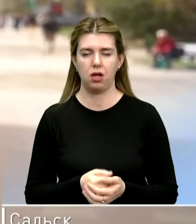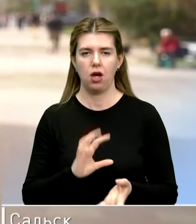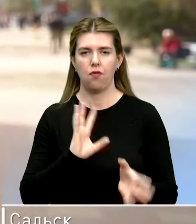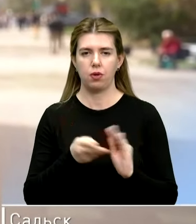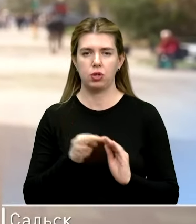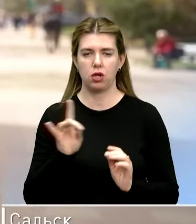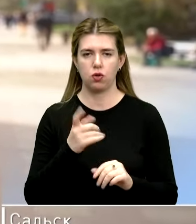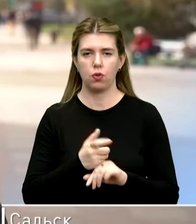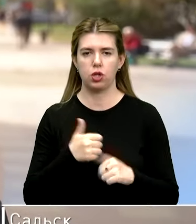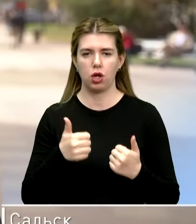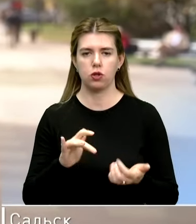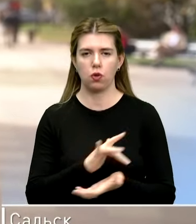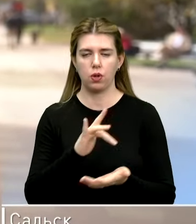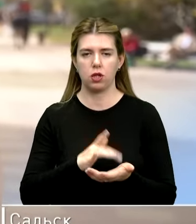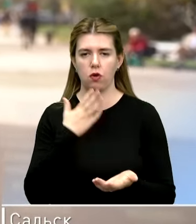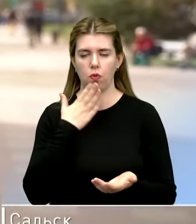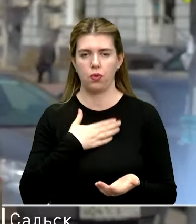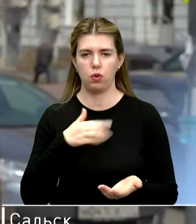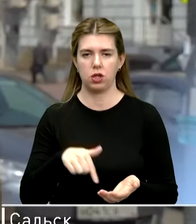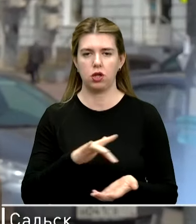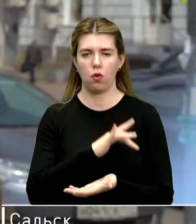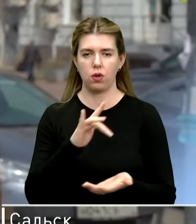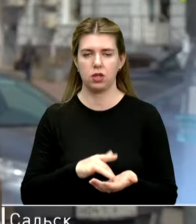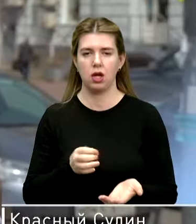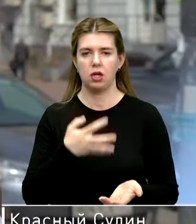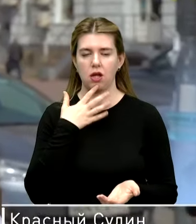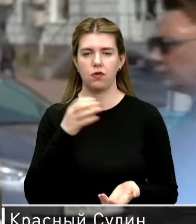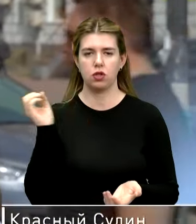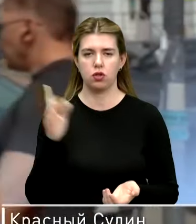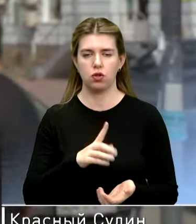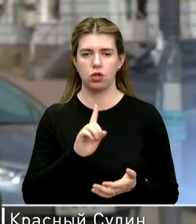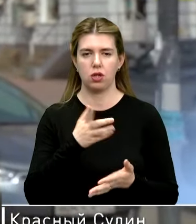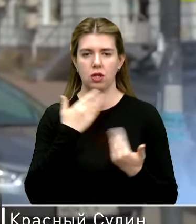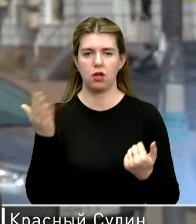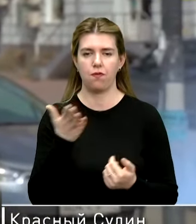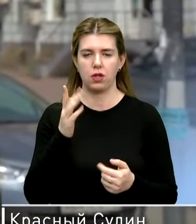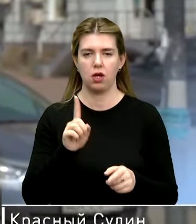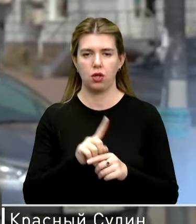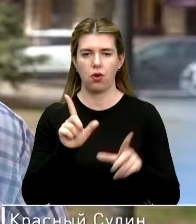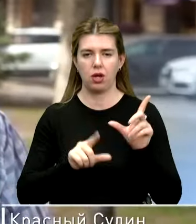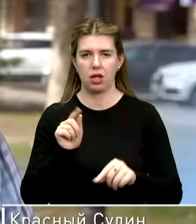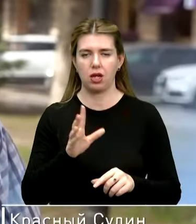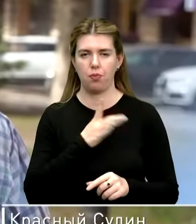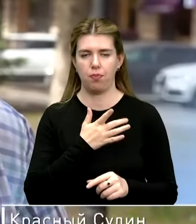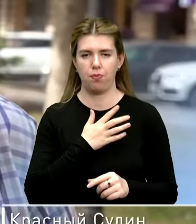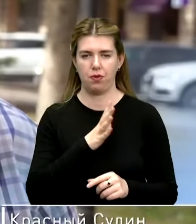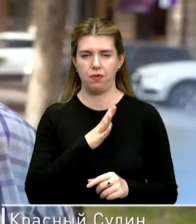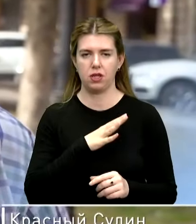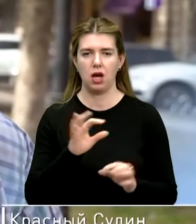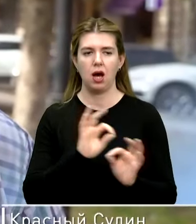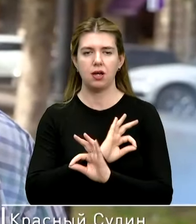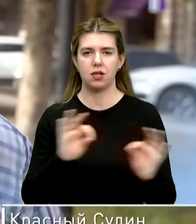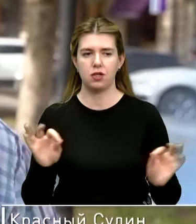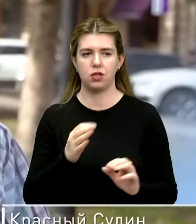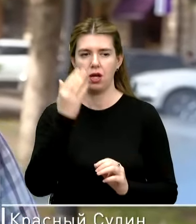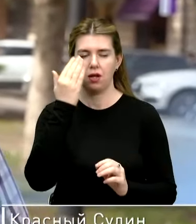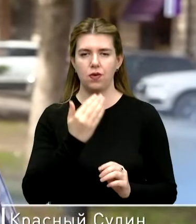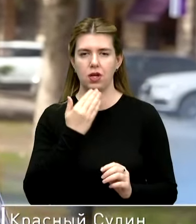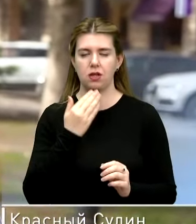Вообще Ростов очень хороший город, я люблю этот город. Нравится солнце, что нет ветра в Ростове, такое редко бывает. Отличное,